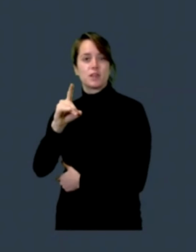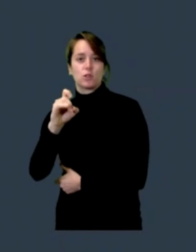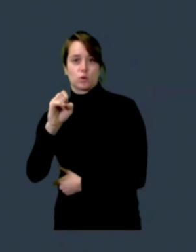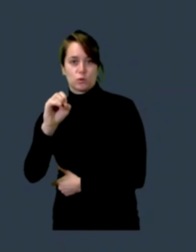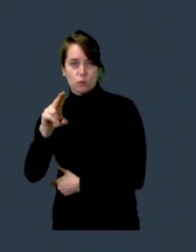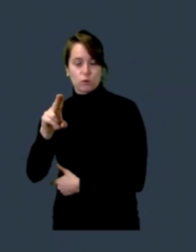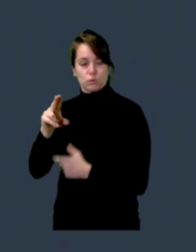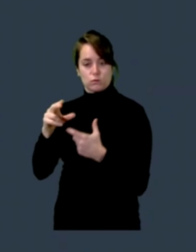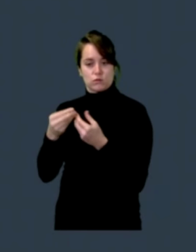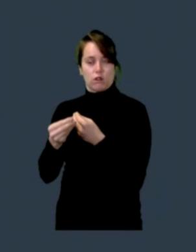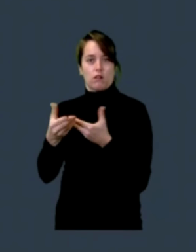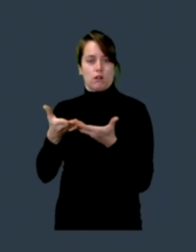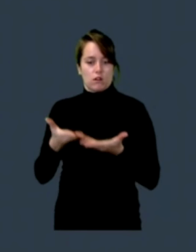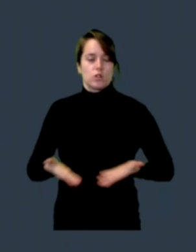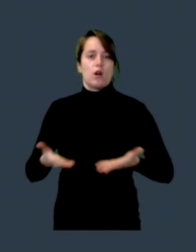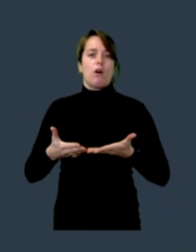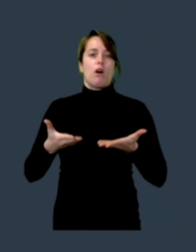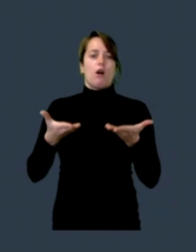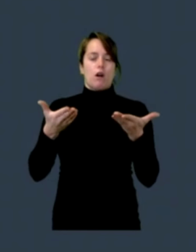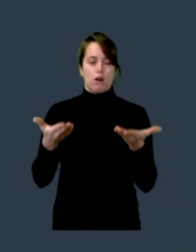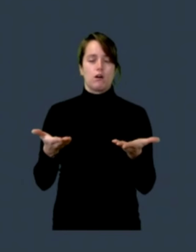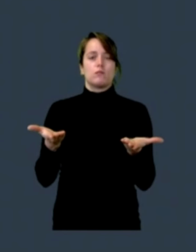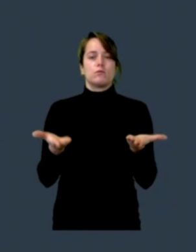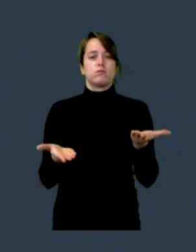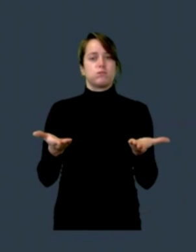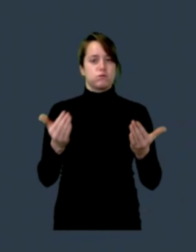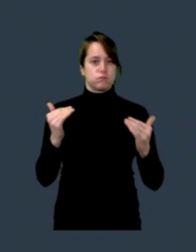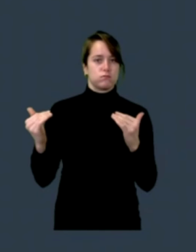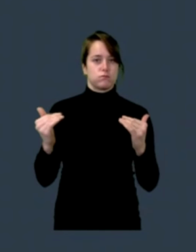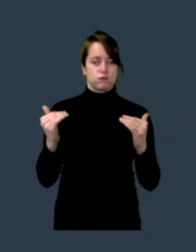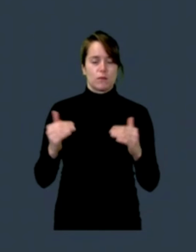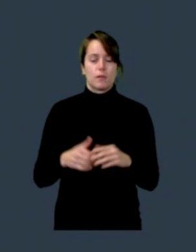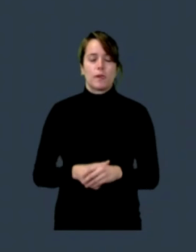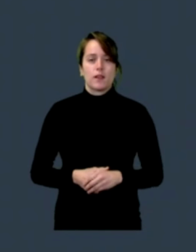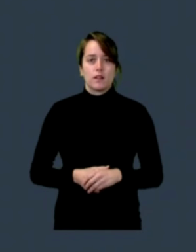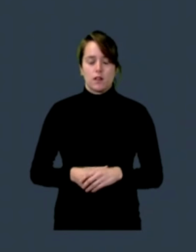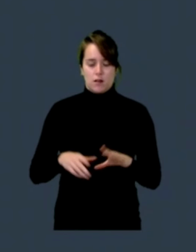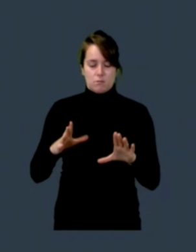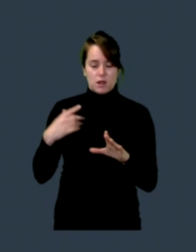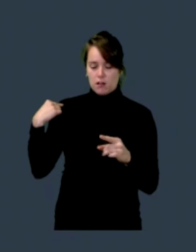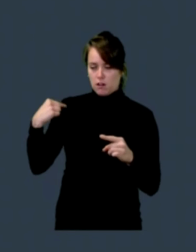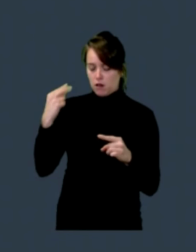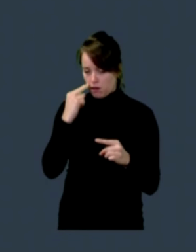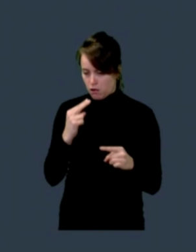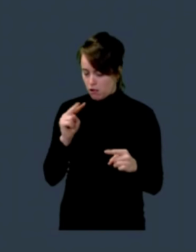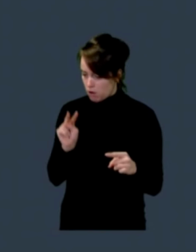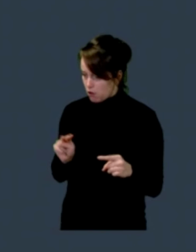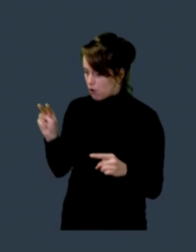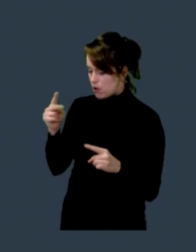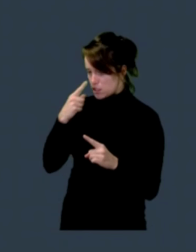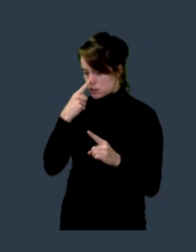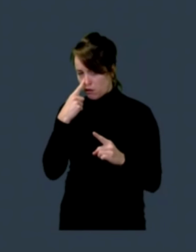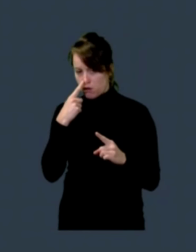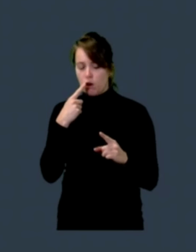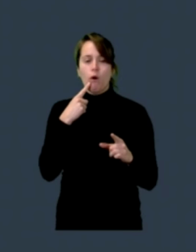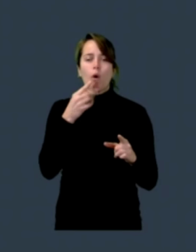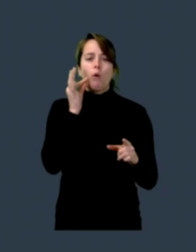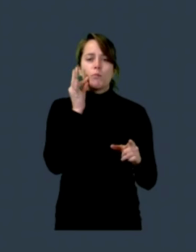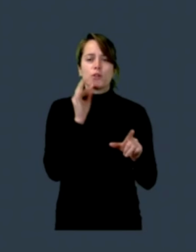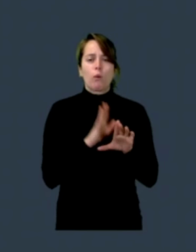de voir que l'histoire permet de trier entre ce qui est anecdotique et essentiel, et que les